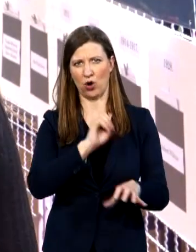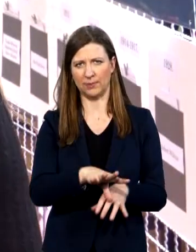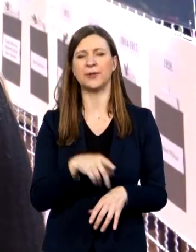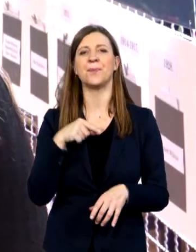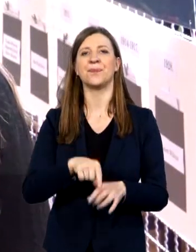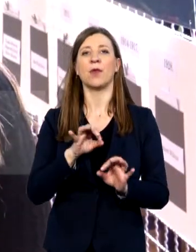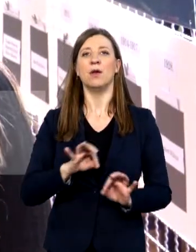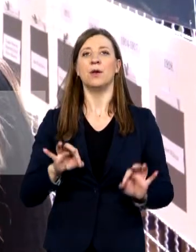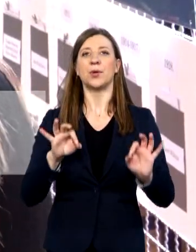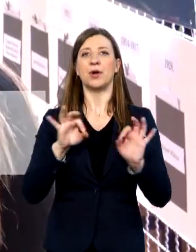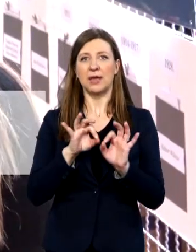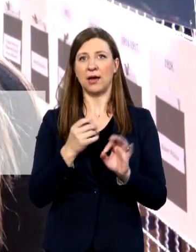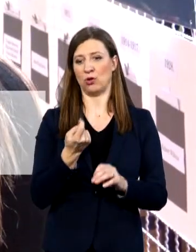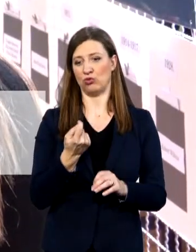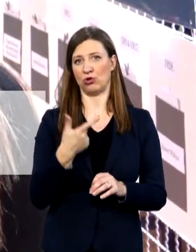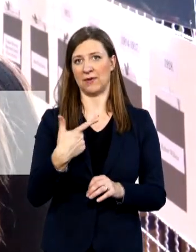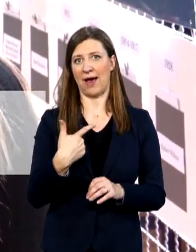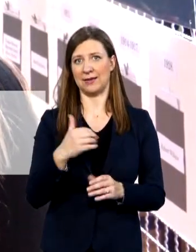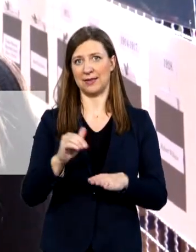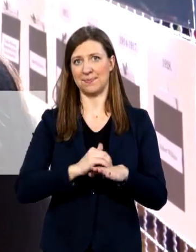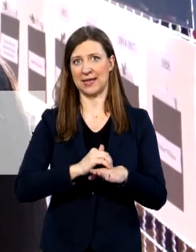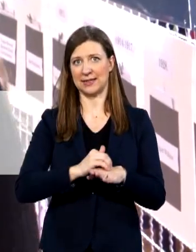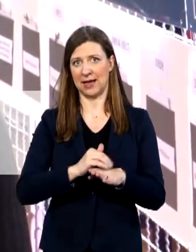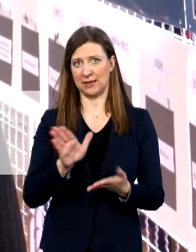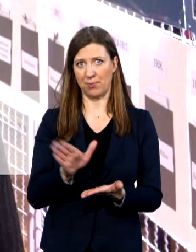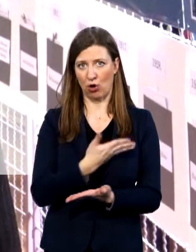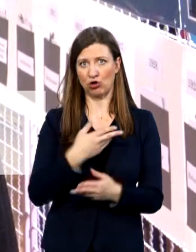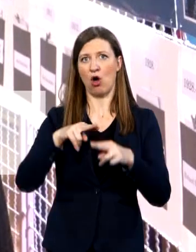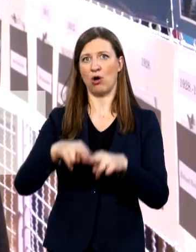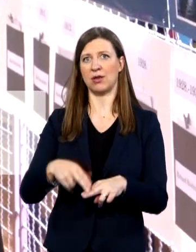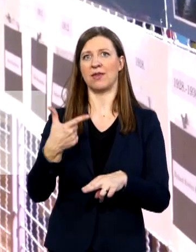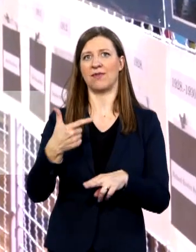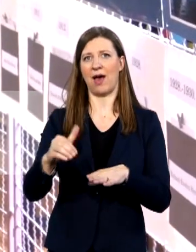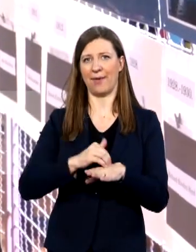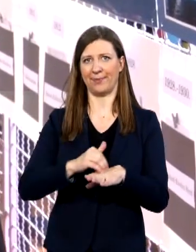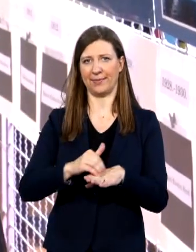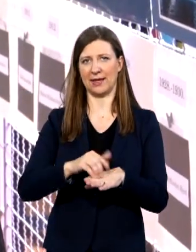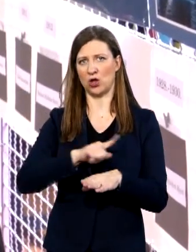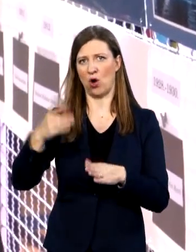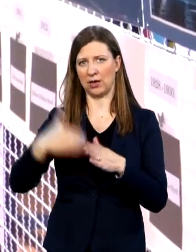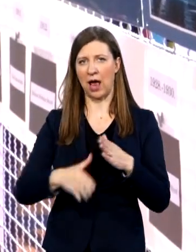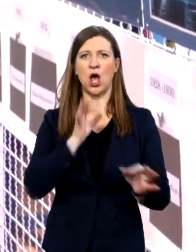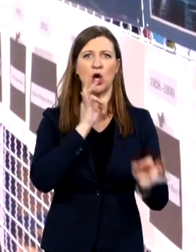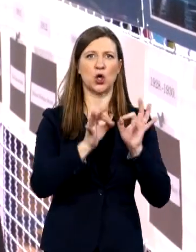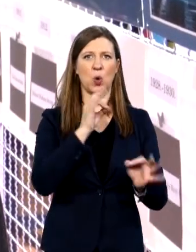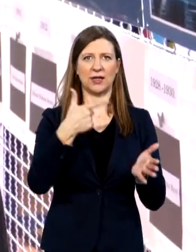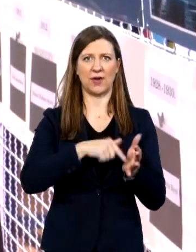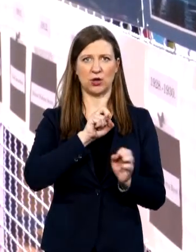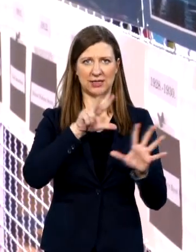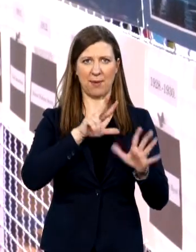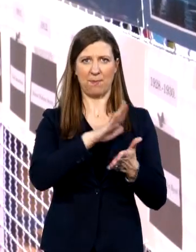traje, znači, evo, skoro 20 mjeseci, evo još imamo 2 mjeseca do kraja, provodi se od